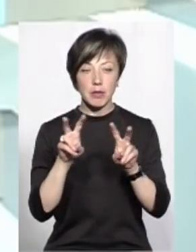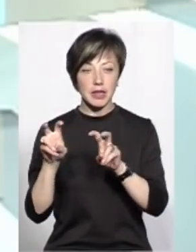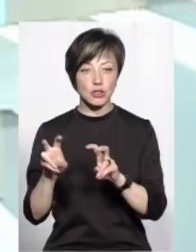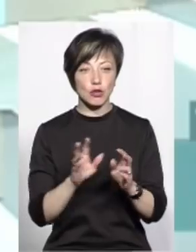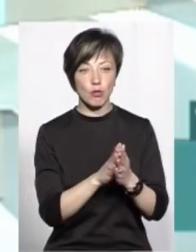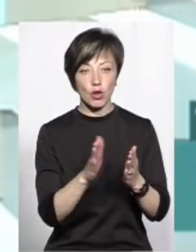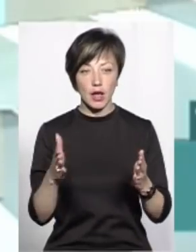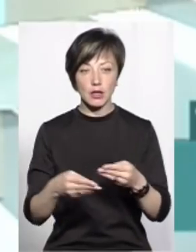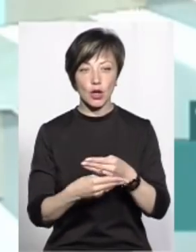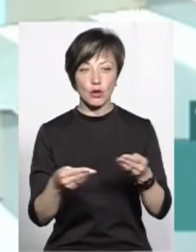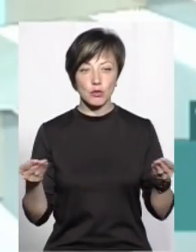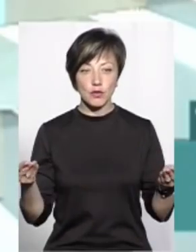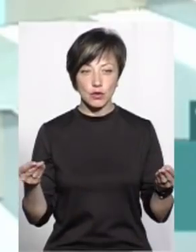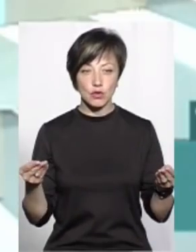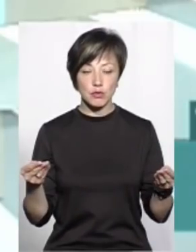які ми